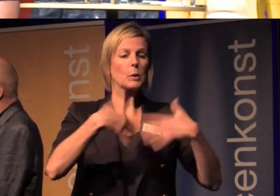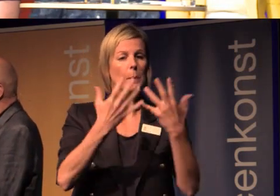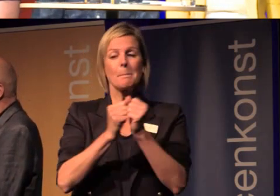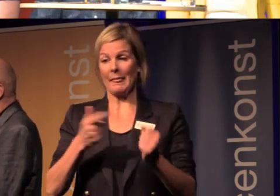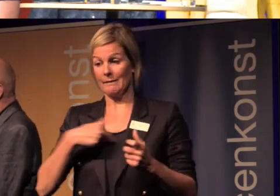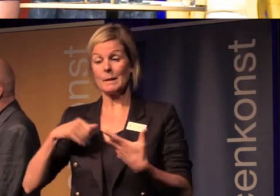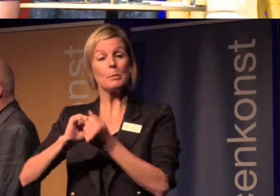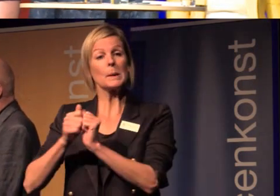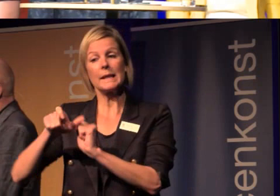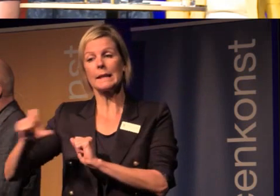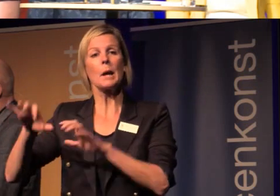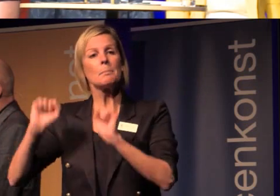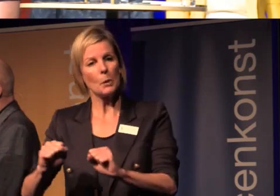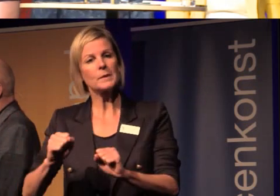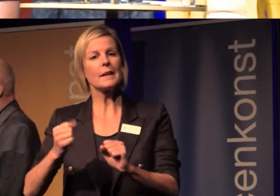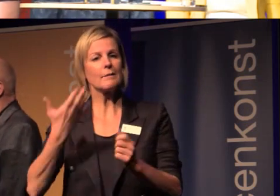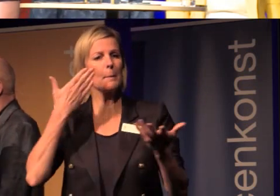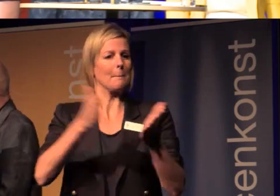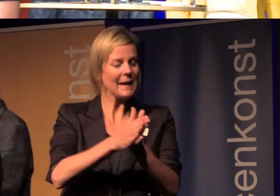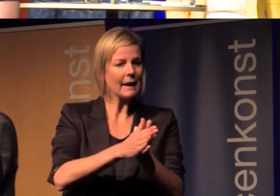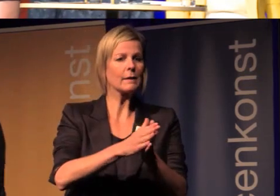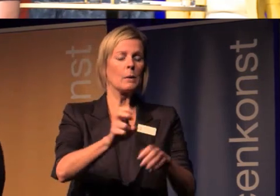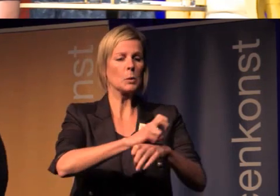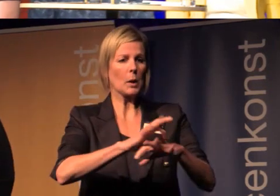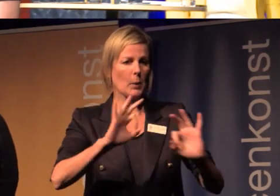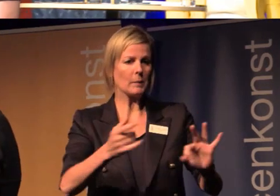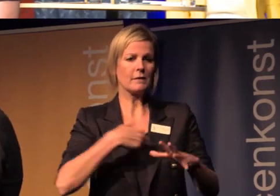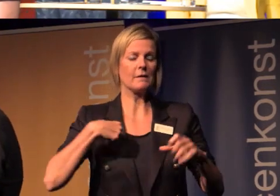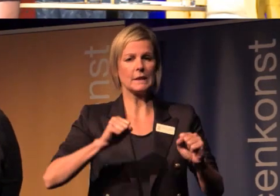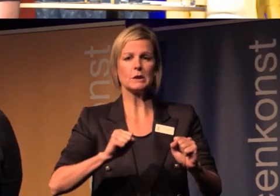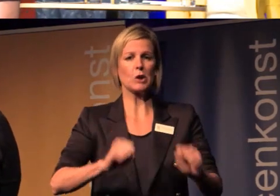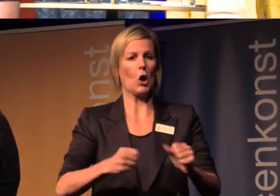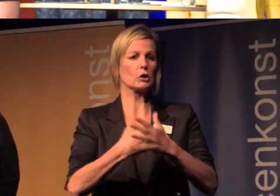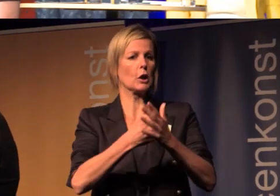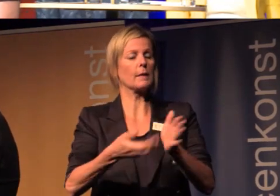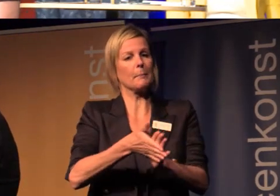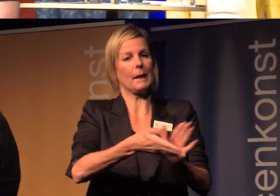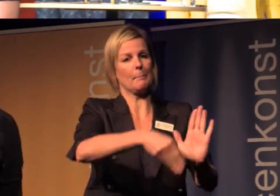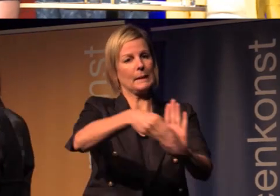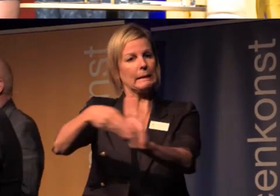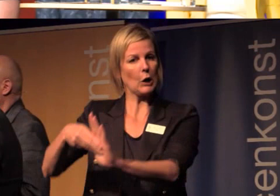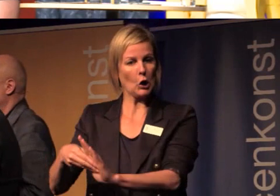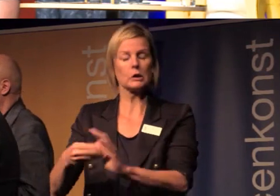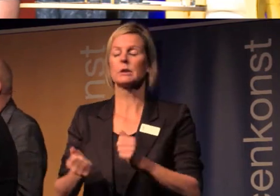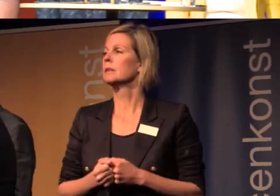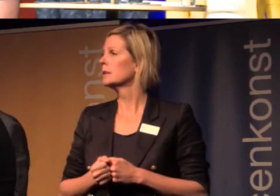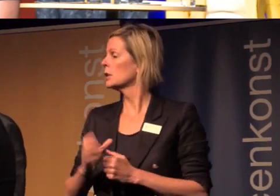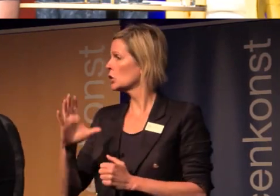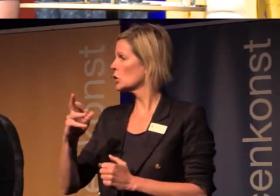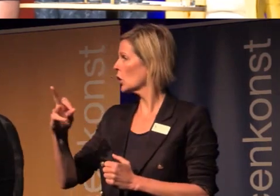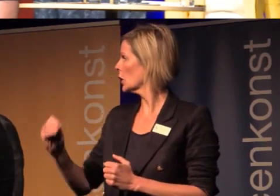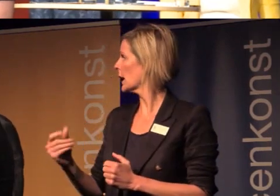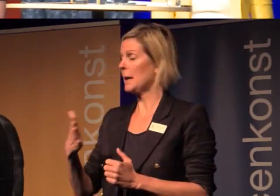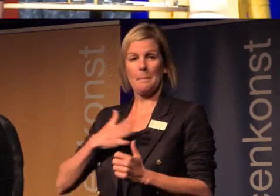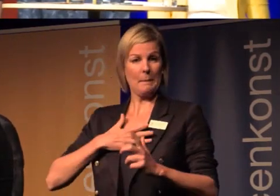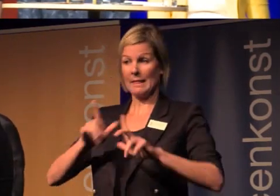som avgör vilka konstnärer kulturskapare som kommer att få bidrag idag. Tack. Sara? Jag ska säga att